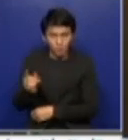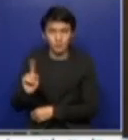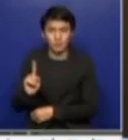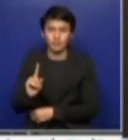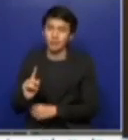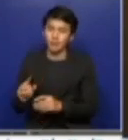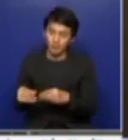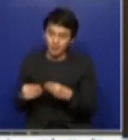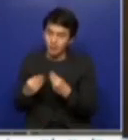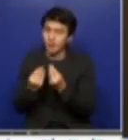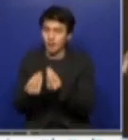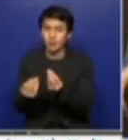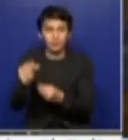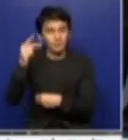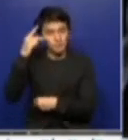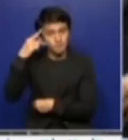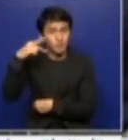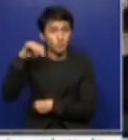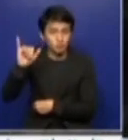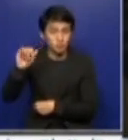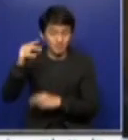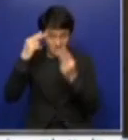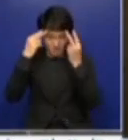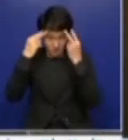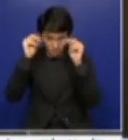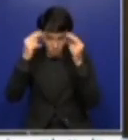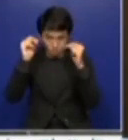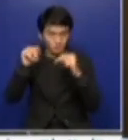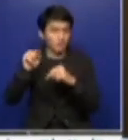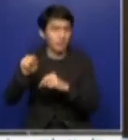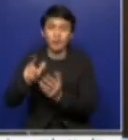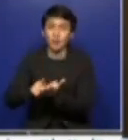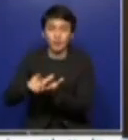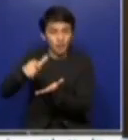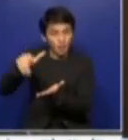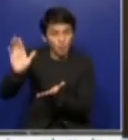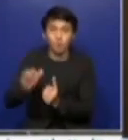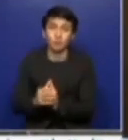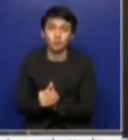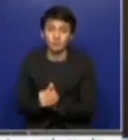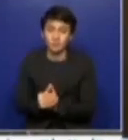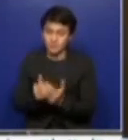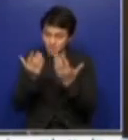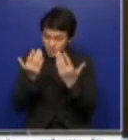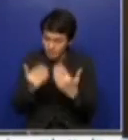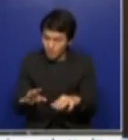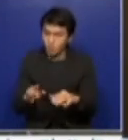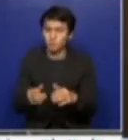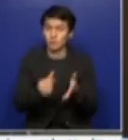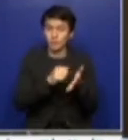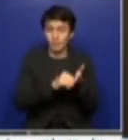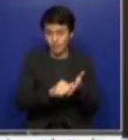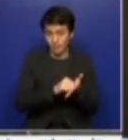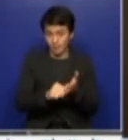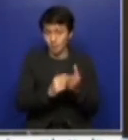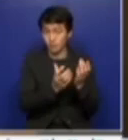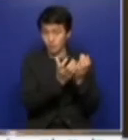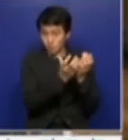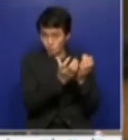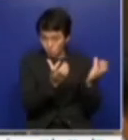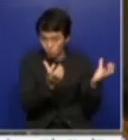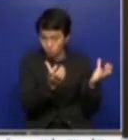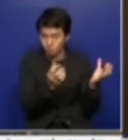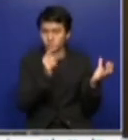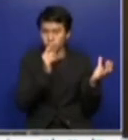เอกประยุทธ์จันทร์โอชาลาออกและแก้ไขรัฐธรรมนูญให้เป็นประชาธิปไต